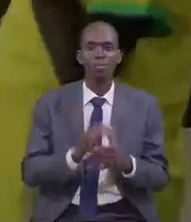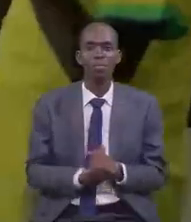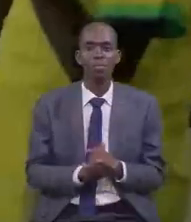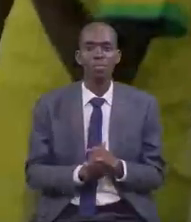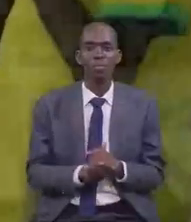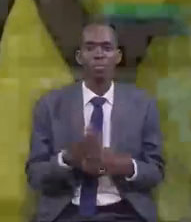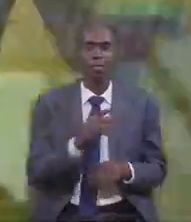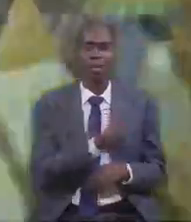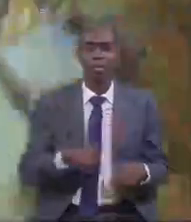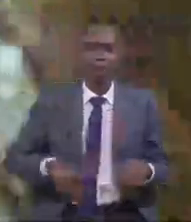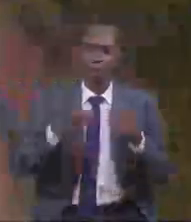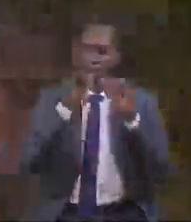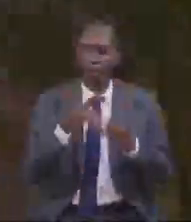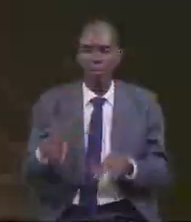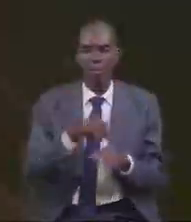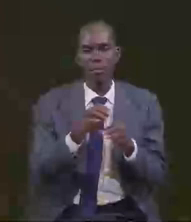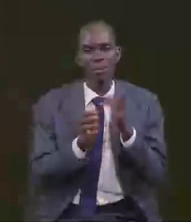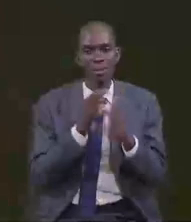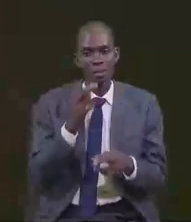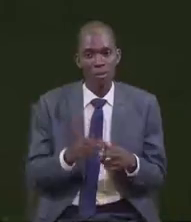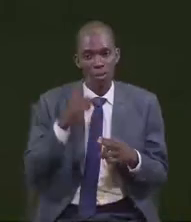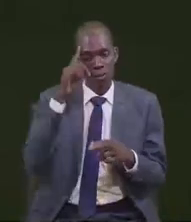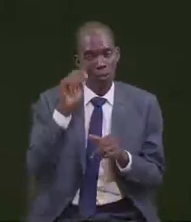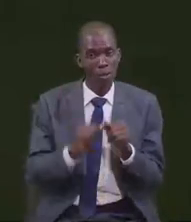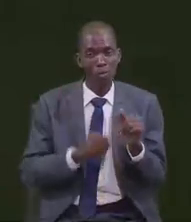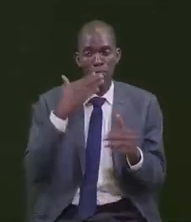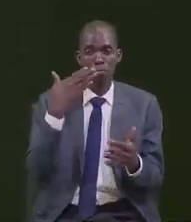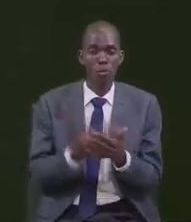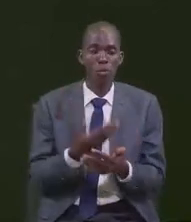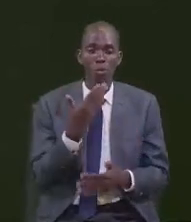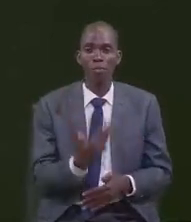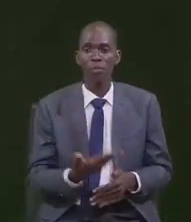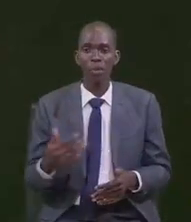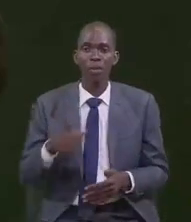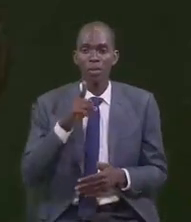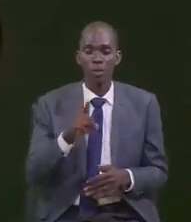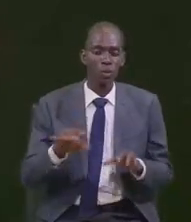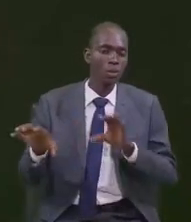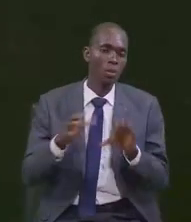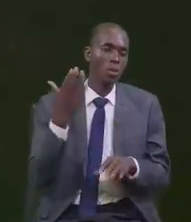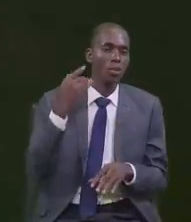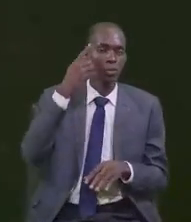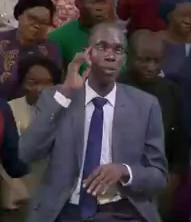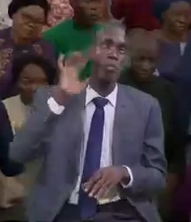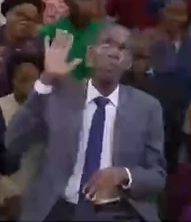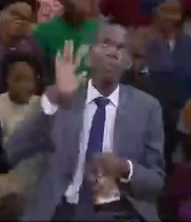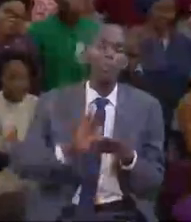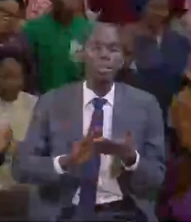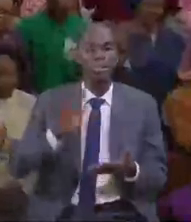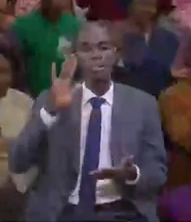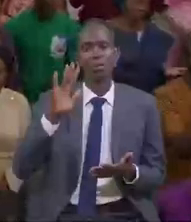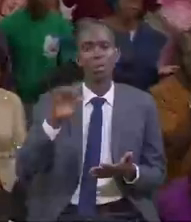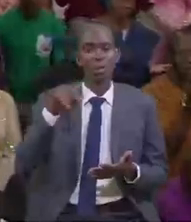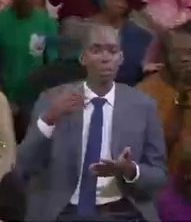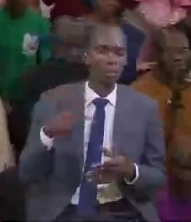bénisse pour toutes bonnes choses que vous avez faites pour sa gloire au cours